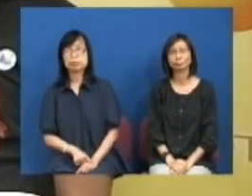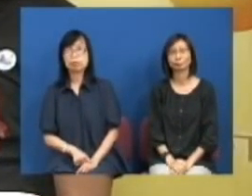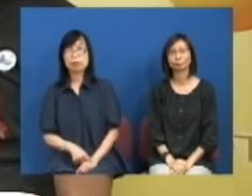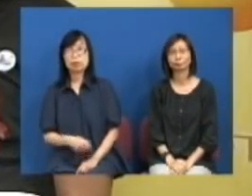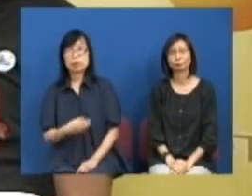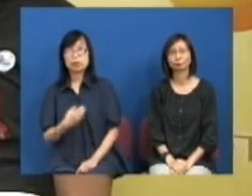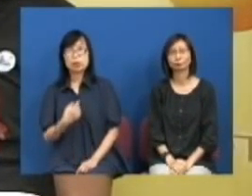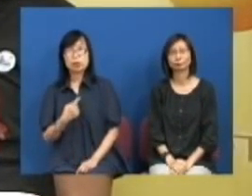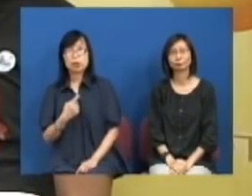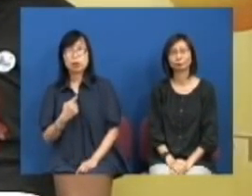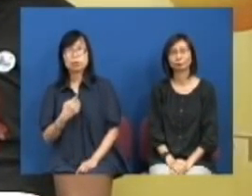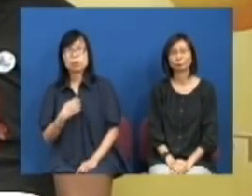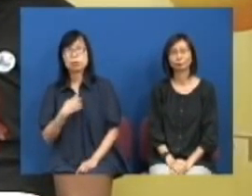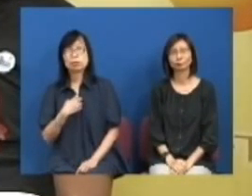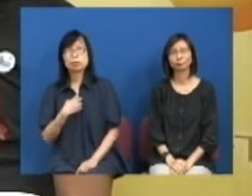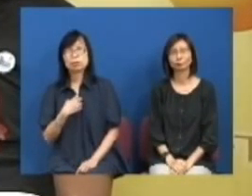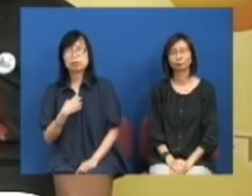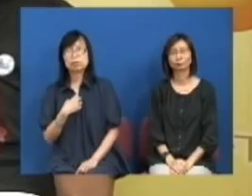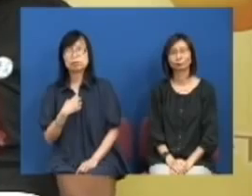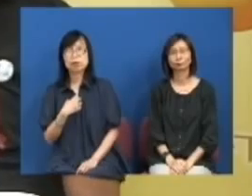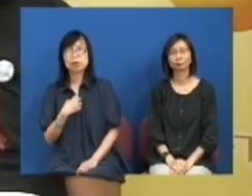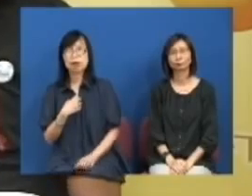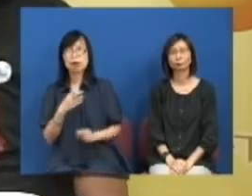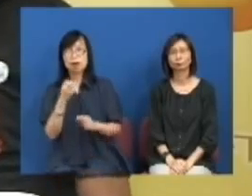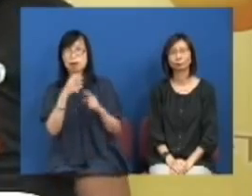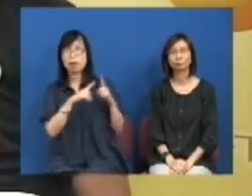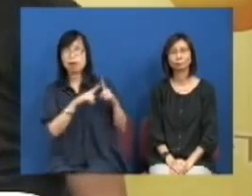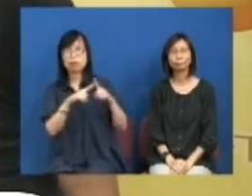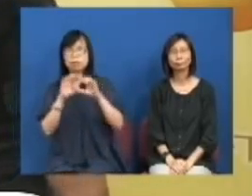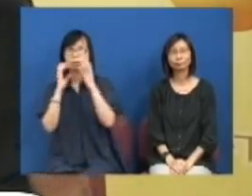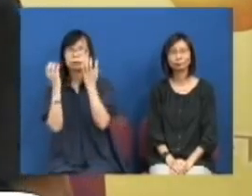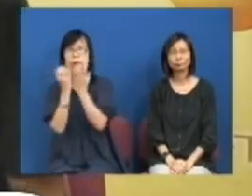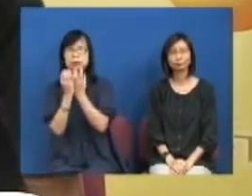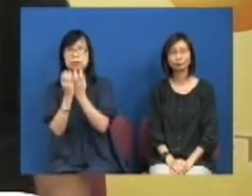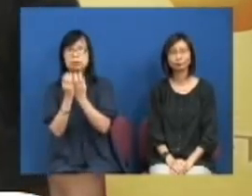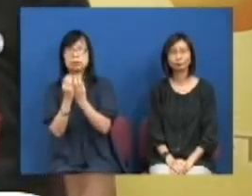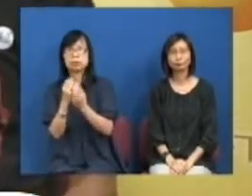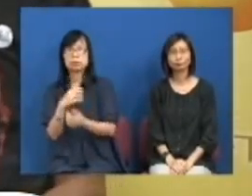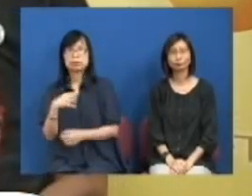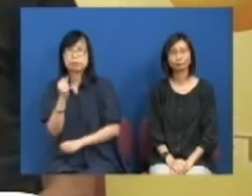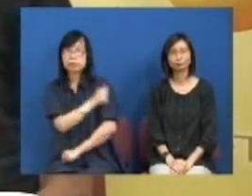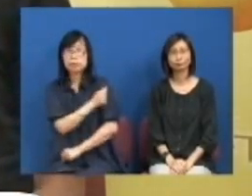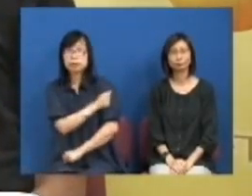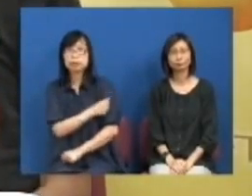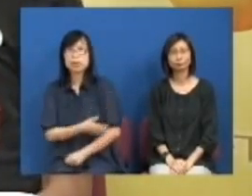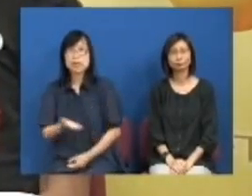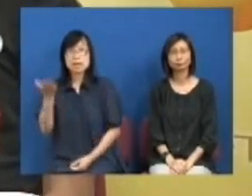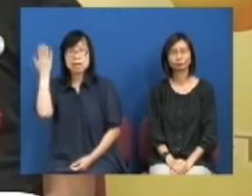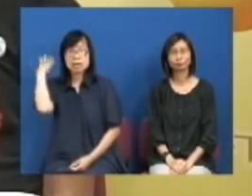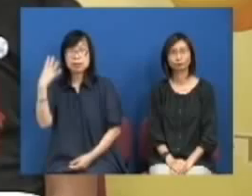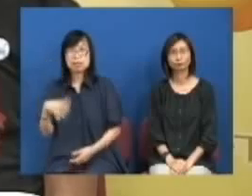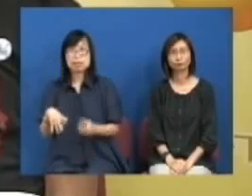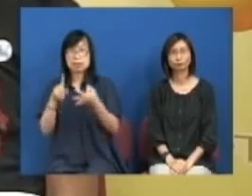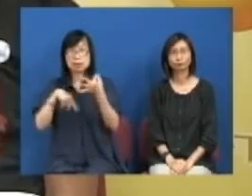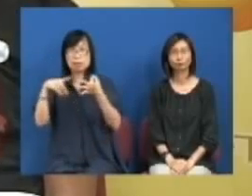我就會覺得民主黨似乎比較吃力啦，領導層，因為其實。以前係阿司徒華，佢一